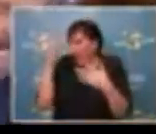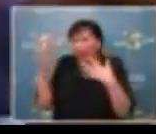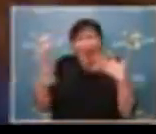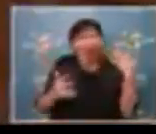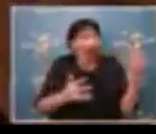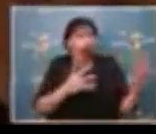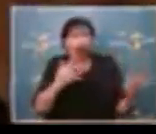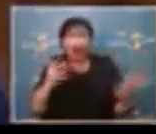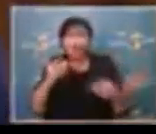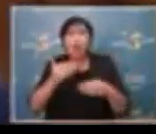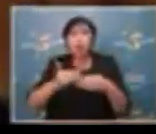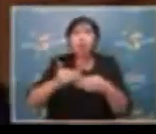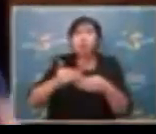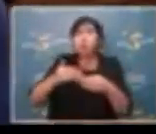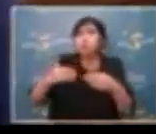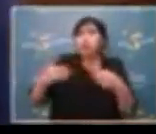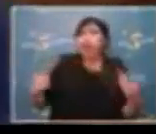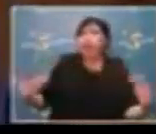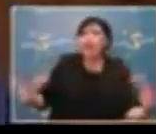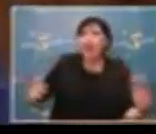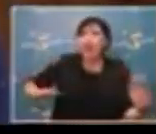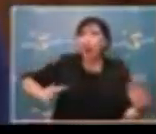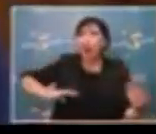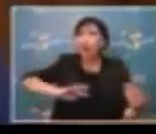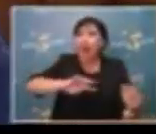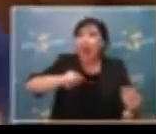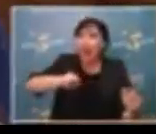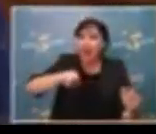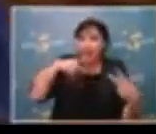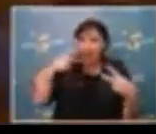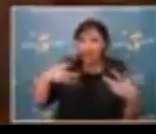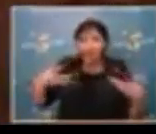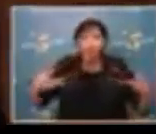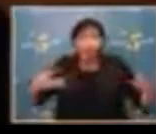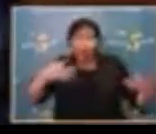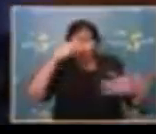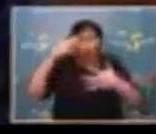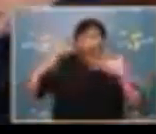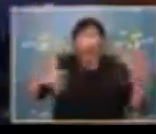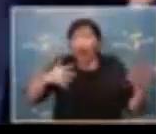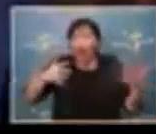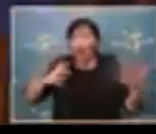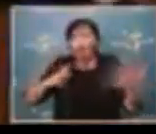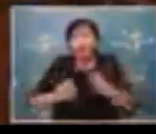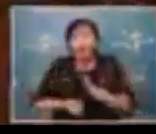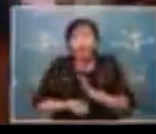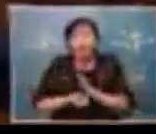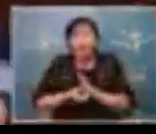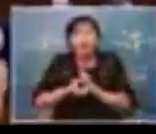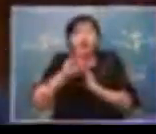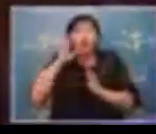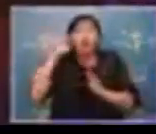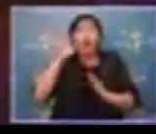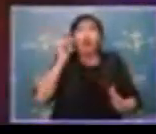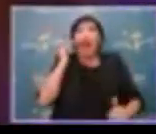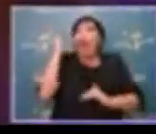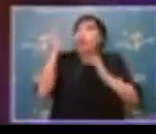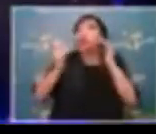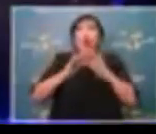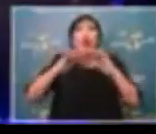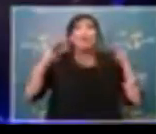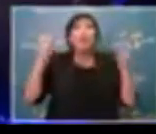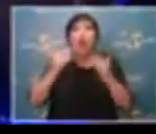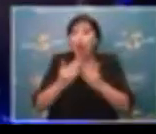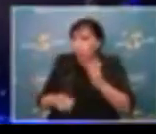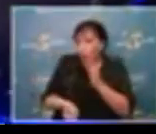ha visto il caos delle barriere coralline, questo caos, Dio mio, e dal caos nasce la più grande teoria dell'evoluzione dell'uomo.